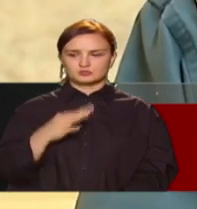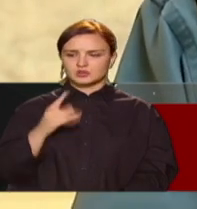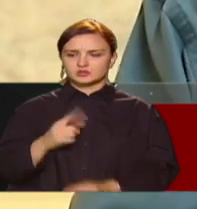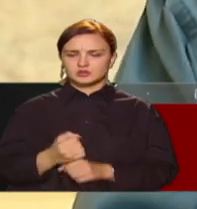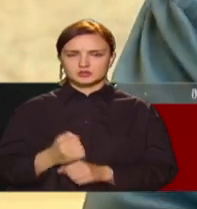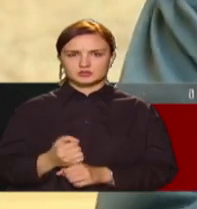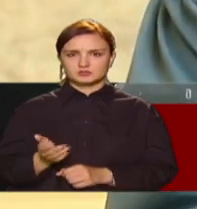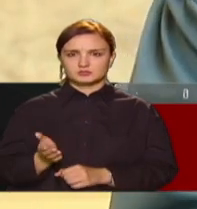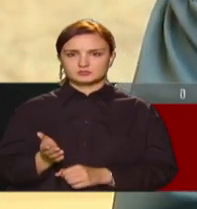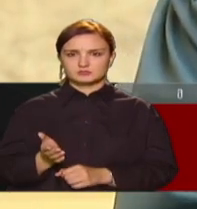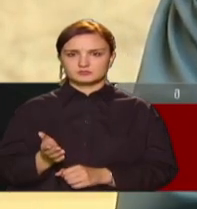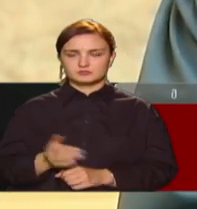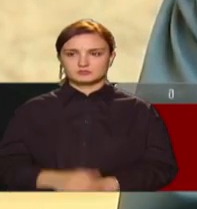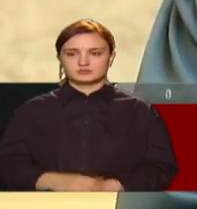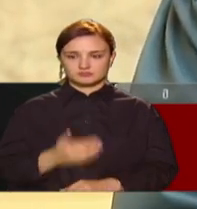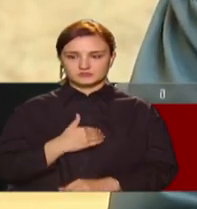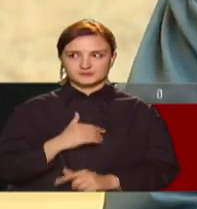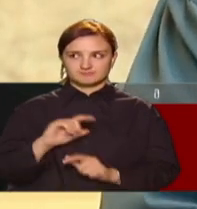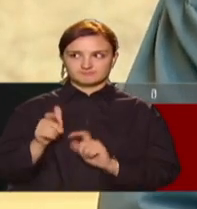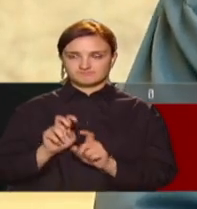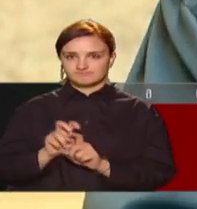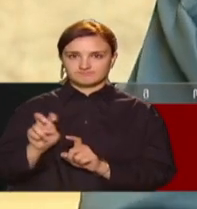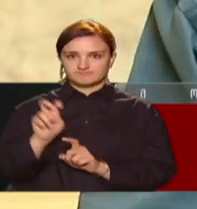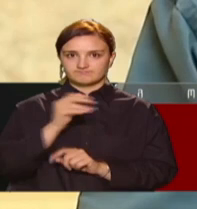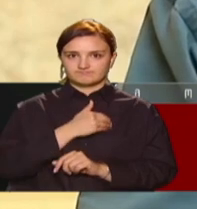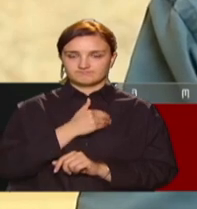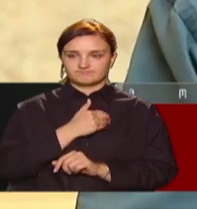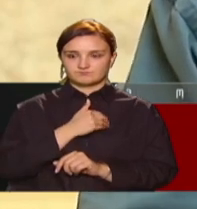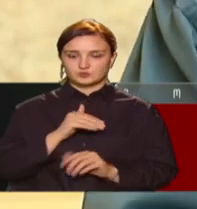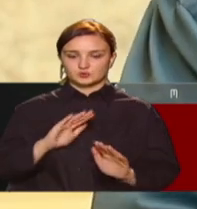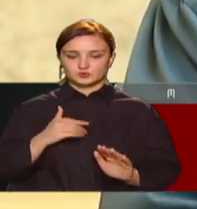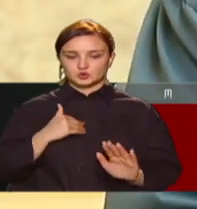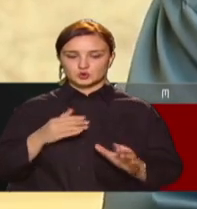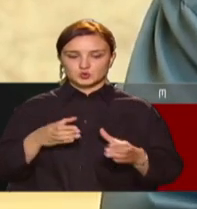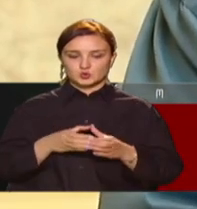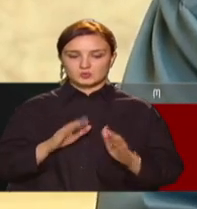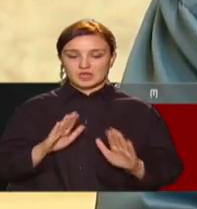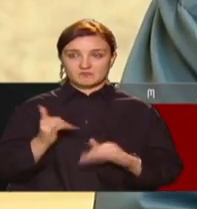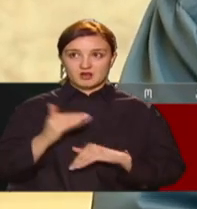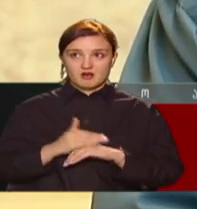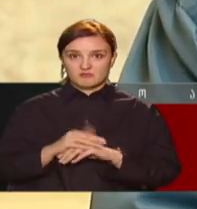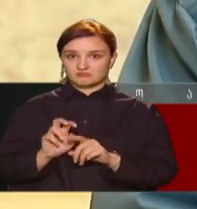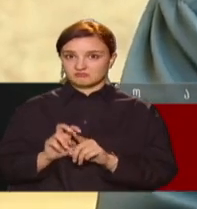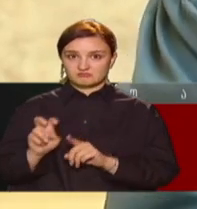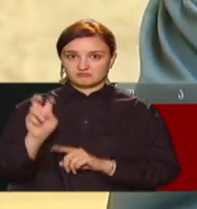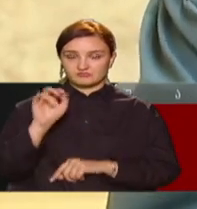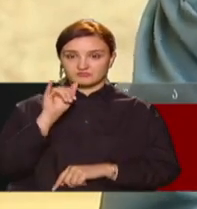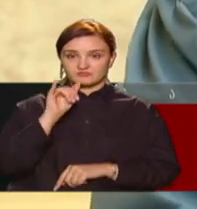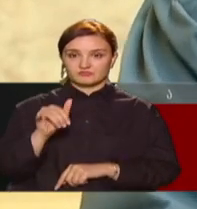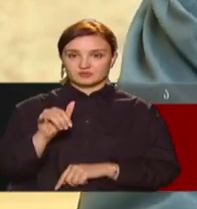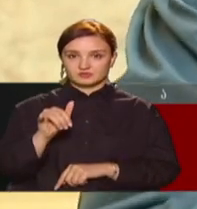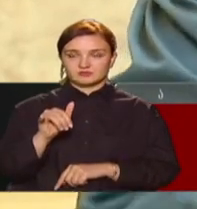კუდა ასლა გვინდაო გუბის ხელმძღვანელი მე ვარ და ამეღამ თუ არავერიო კალაშიო,